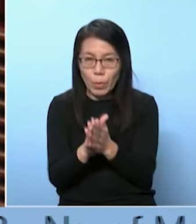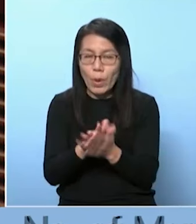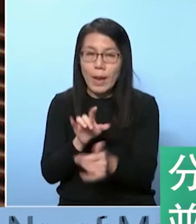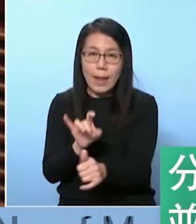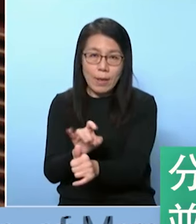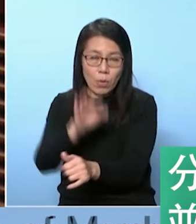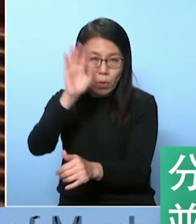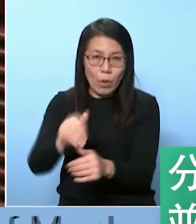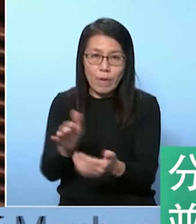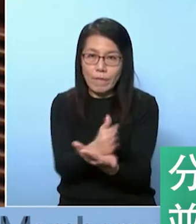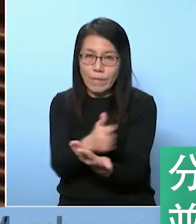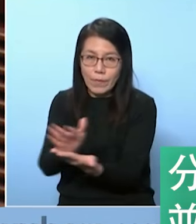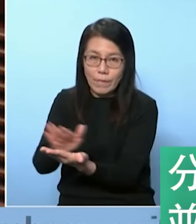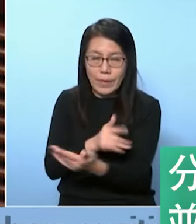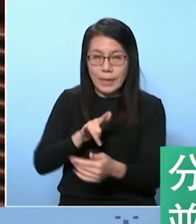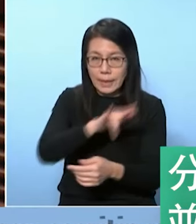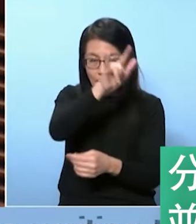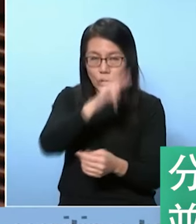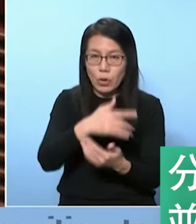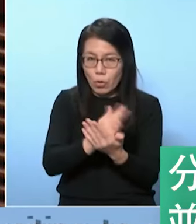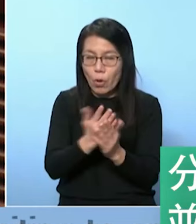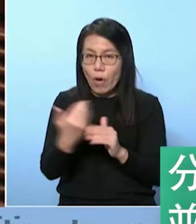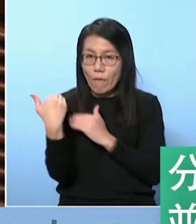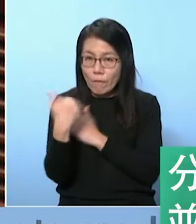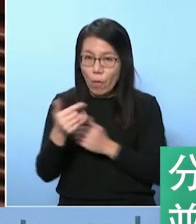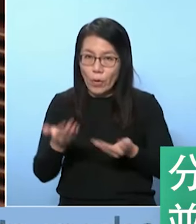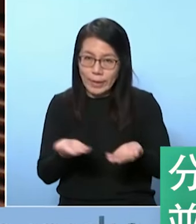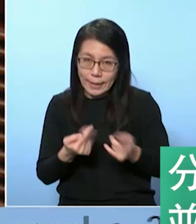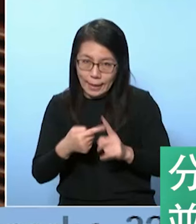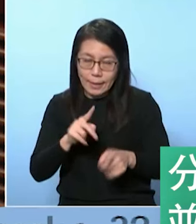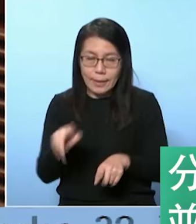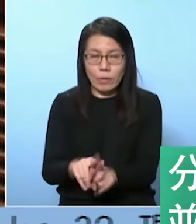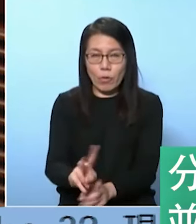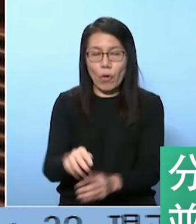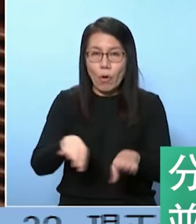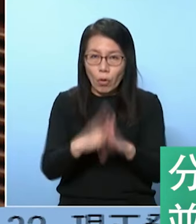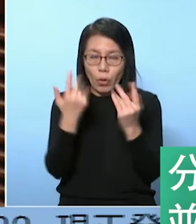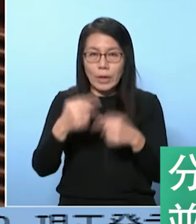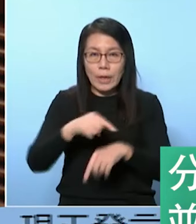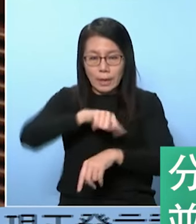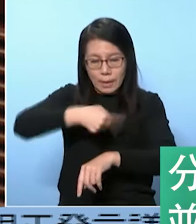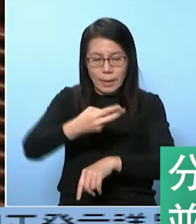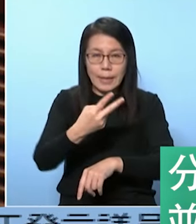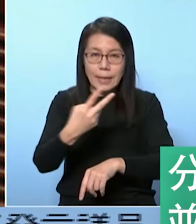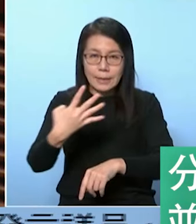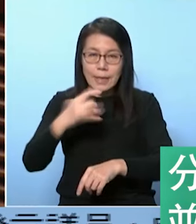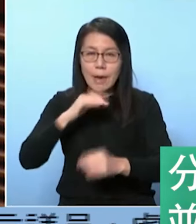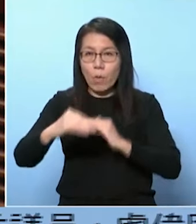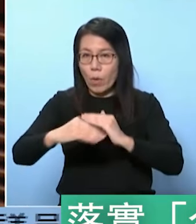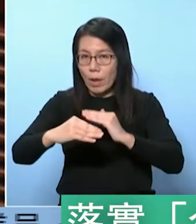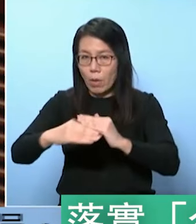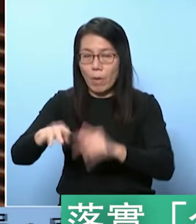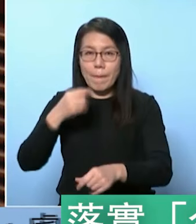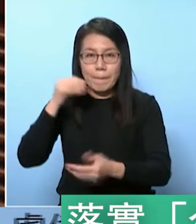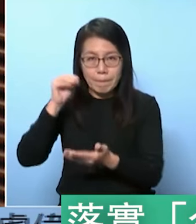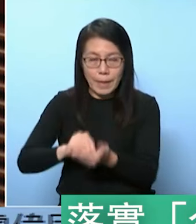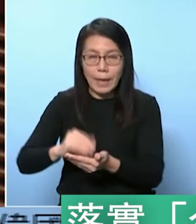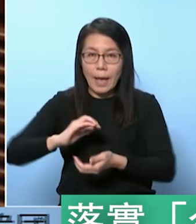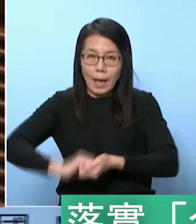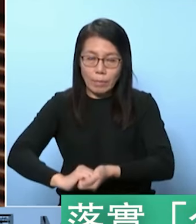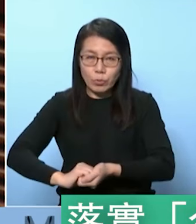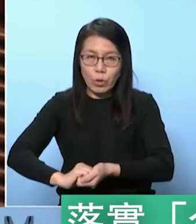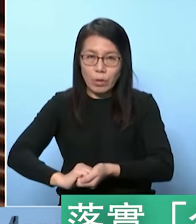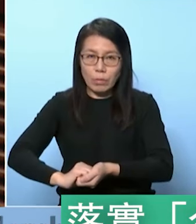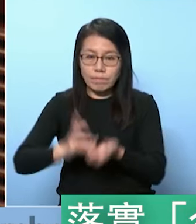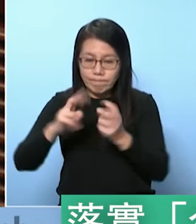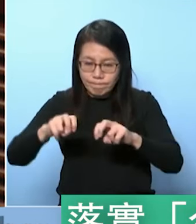用，分流各個機場、港口的客貨流，並且開通更多24小時通關口岸，落實合作